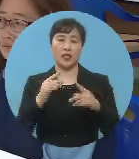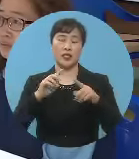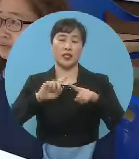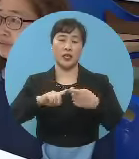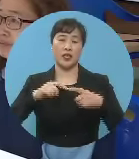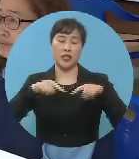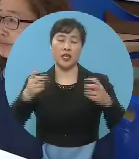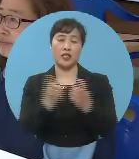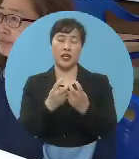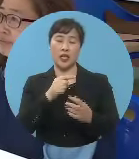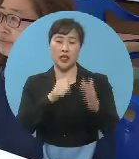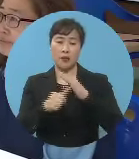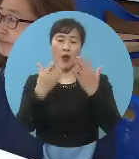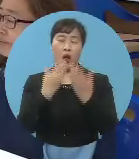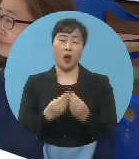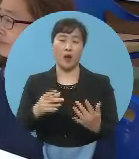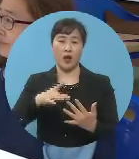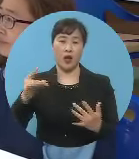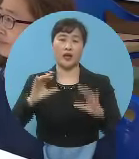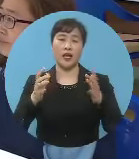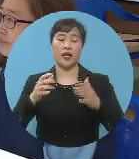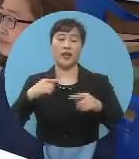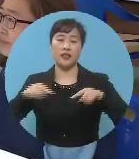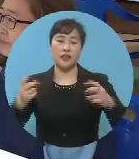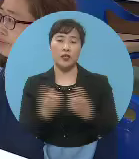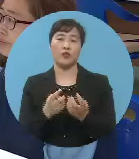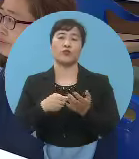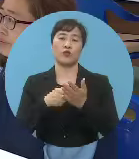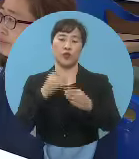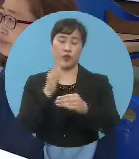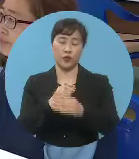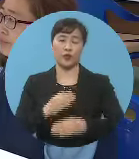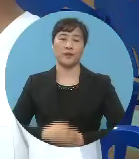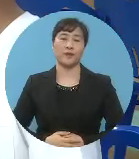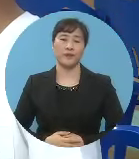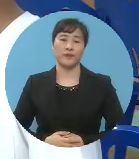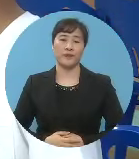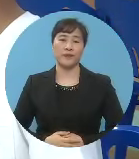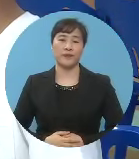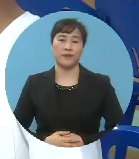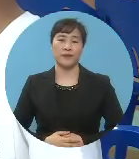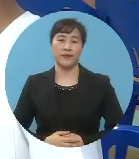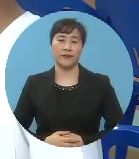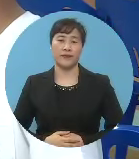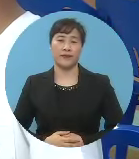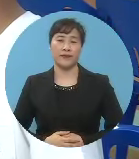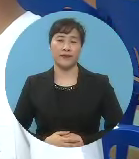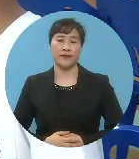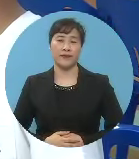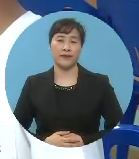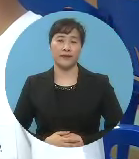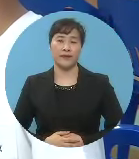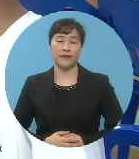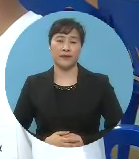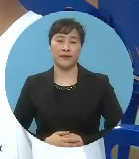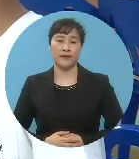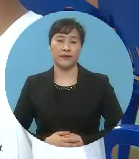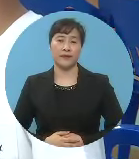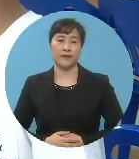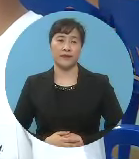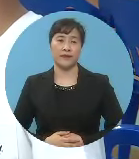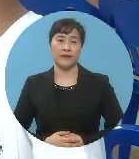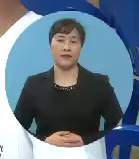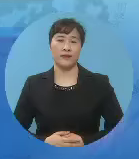행정안전부 청년일자리 대책 대표 사례로 선정돼 국가정책으로 추진하고 있습니다. 이어서